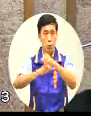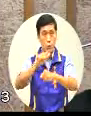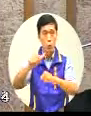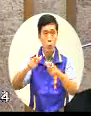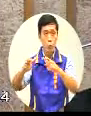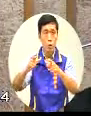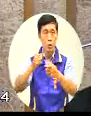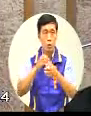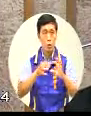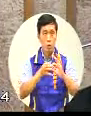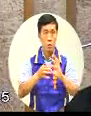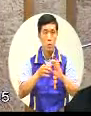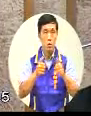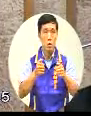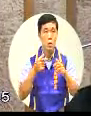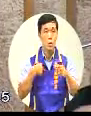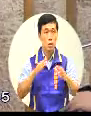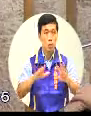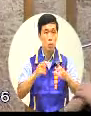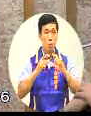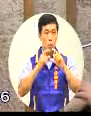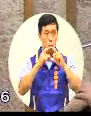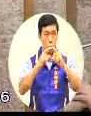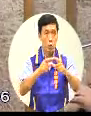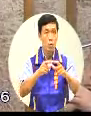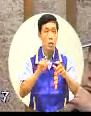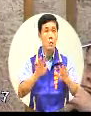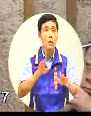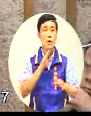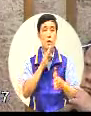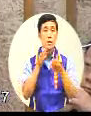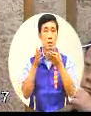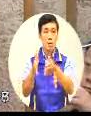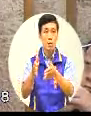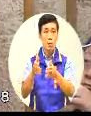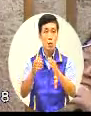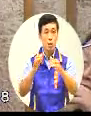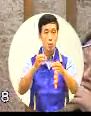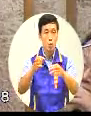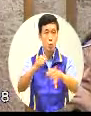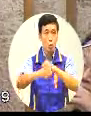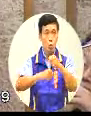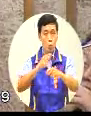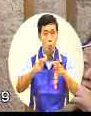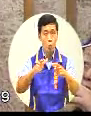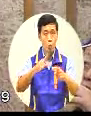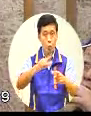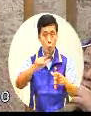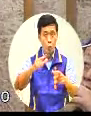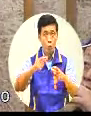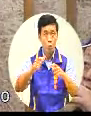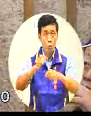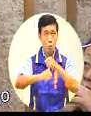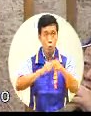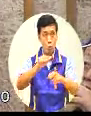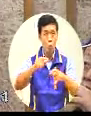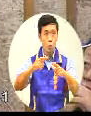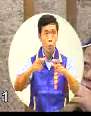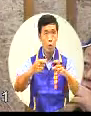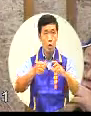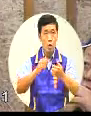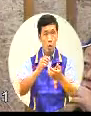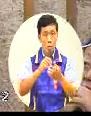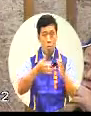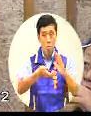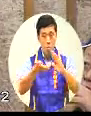跟曾议员汇报，目前是做这个整个迁移的一个评估报告了哈。那目前选址哈，